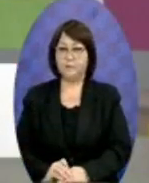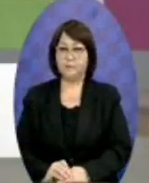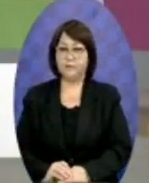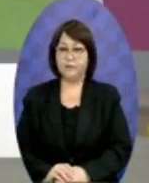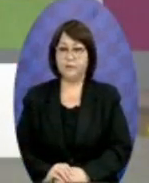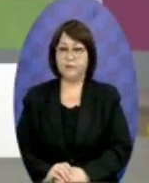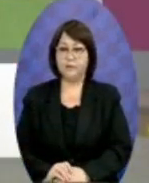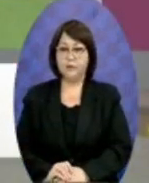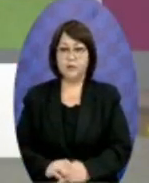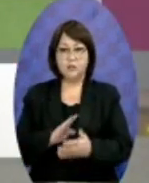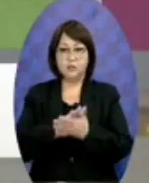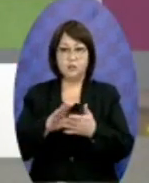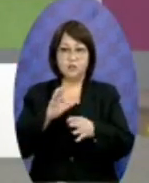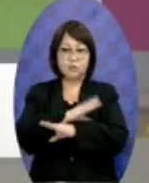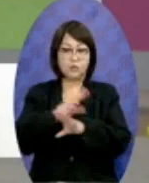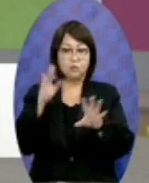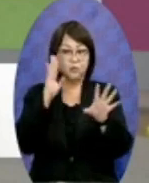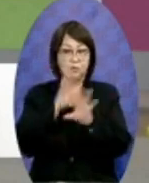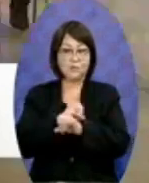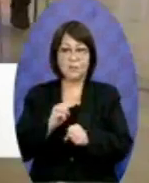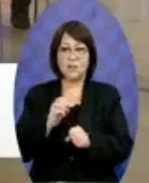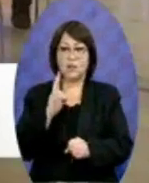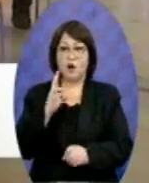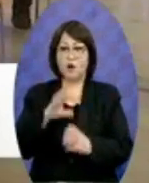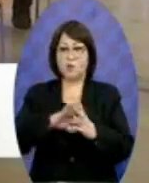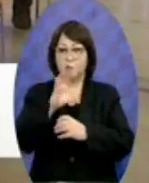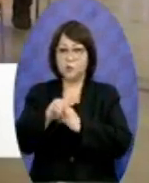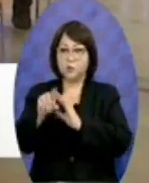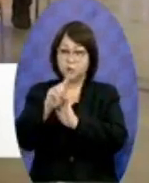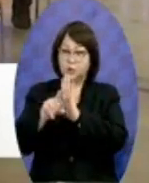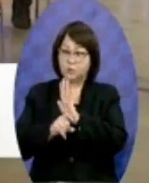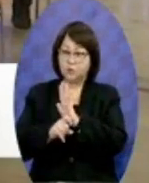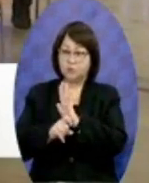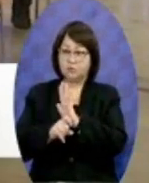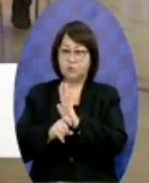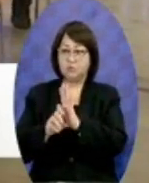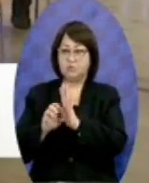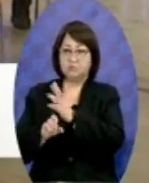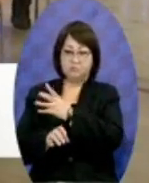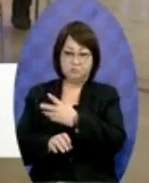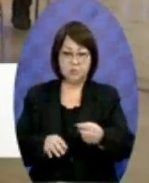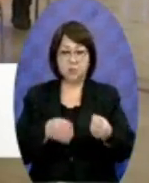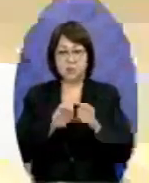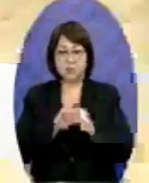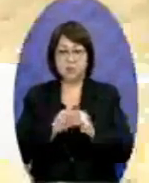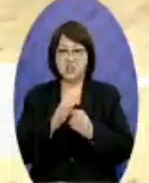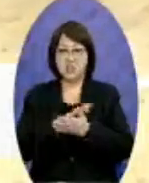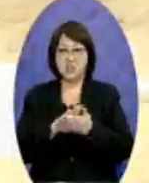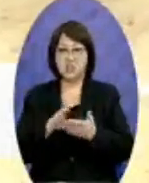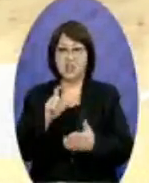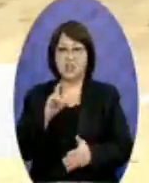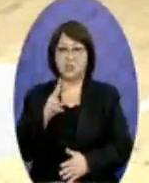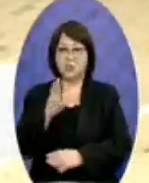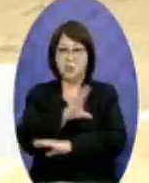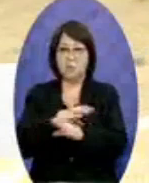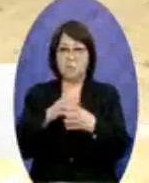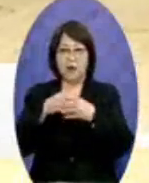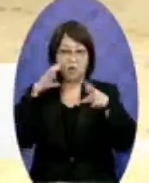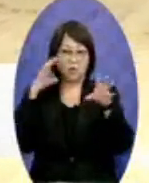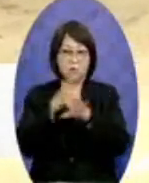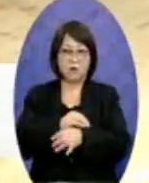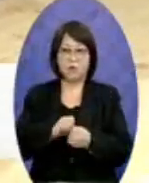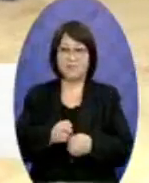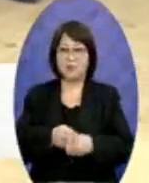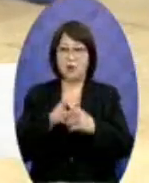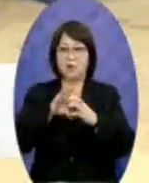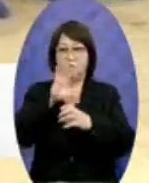Шин сургуулийн менежментийг Кембрижийн олон улсын хөтөлбөр хэрэгжүүлэгч шинэ нэрийн сургуулийн багийнхан хийх юм а. Ингэснээр олон улсад хүлээн зөвшөөрөгдсөн